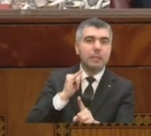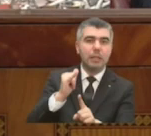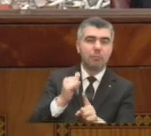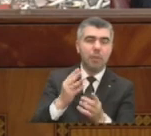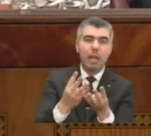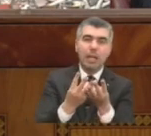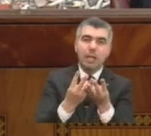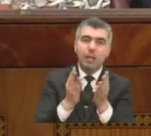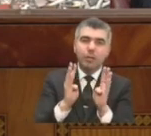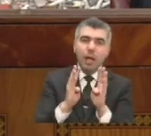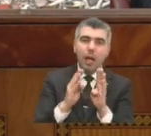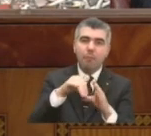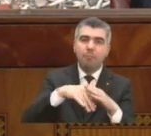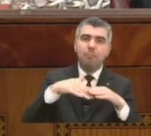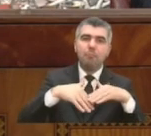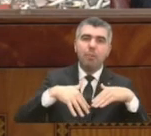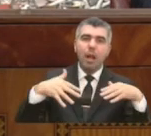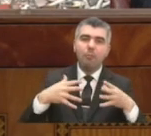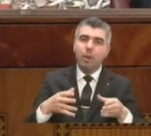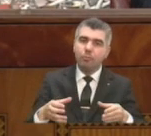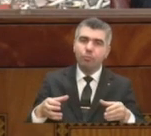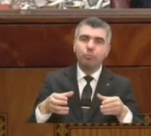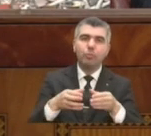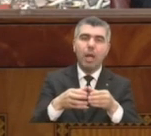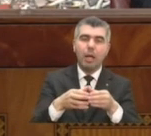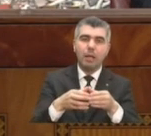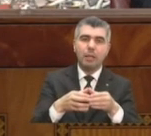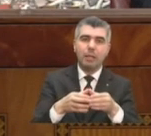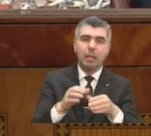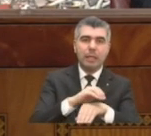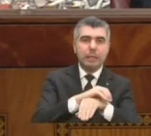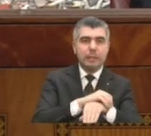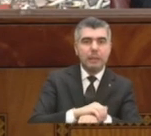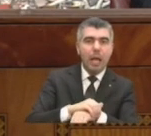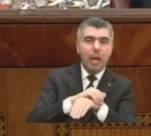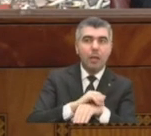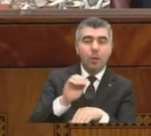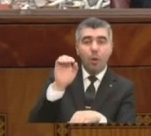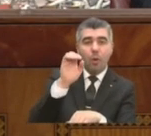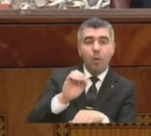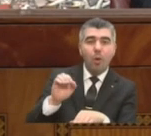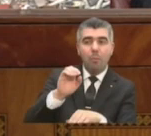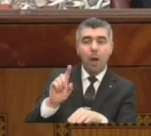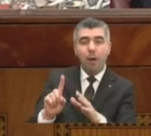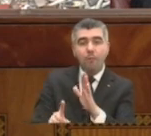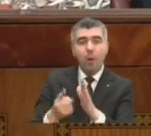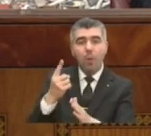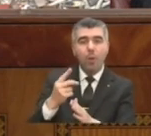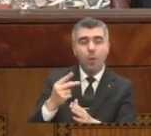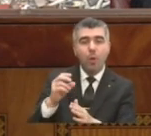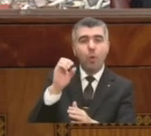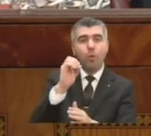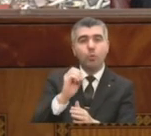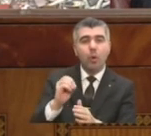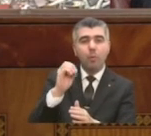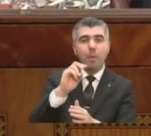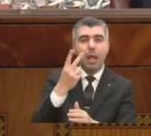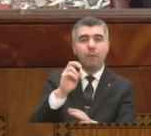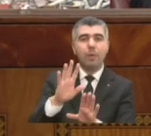اللجنه البرلمانيه المشتركه المغربي للاتحاد الاوروبي منذ احداثها في اكتوبر 2010